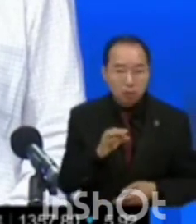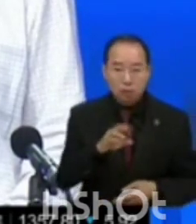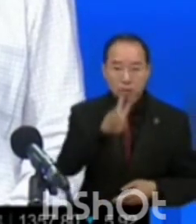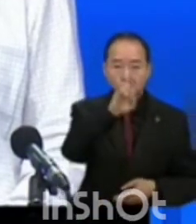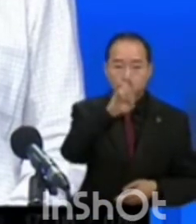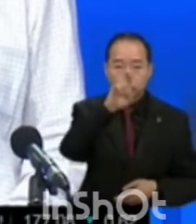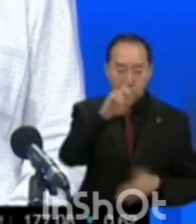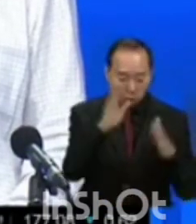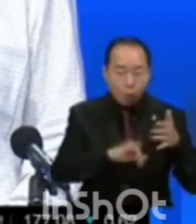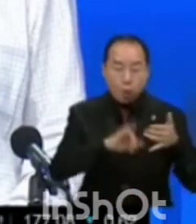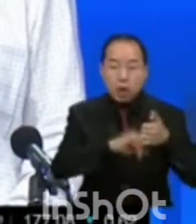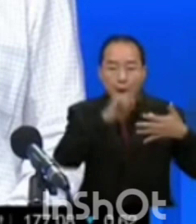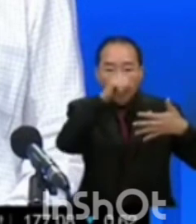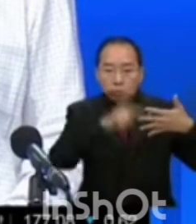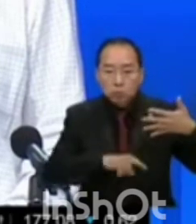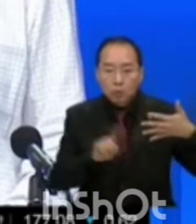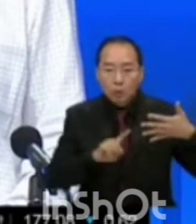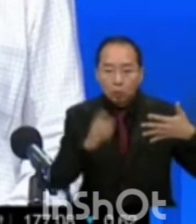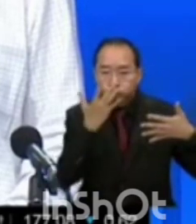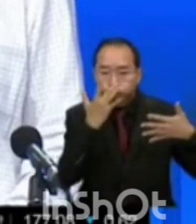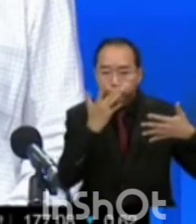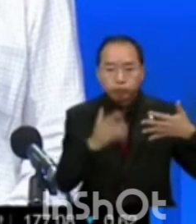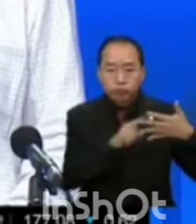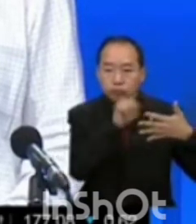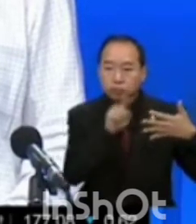공약이 전혀 어디서 확인할 수가 없습니다.